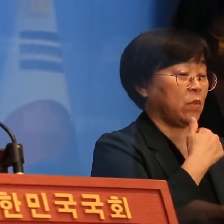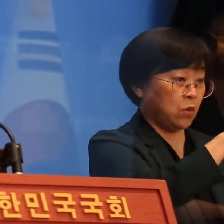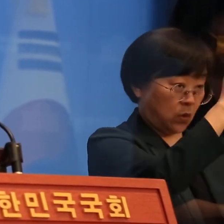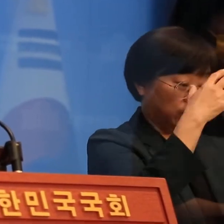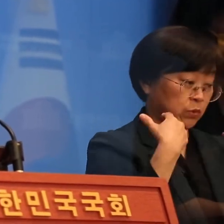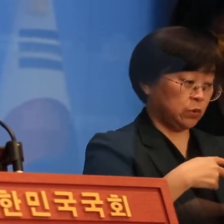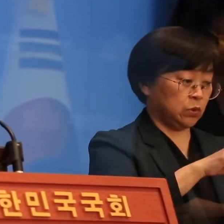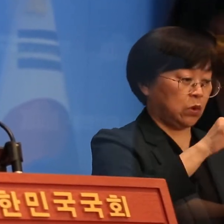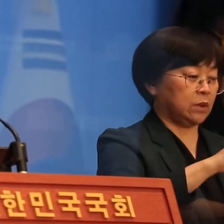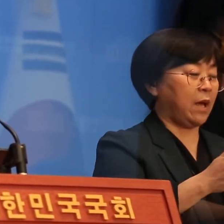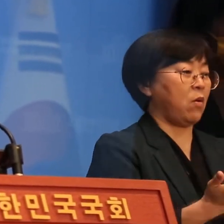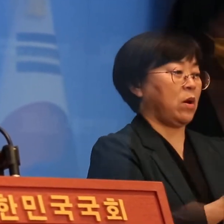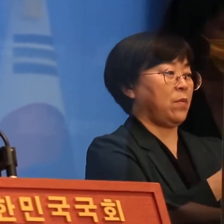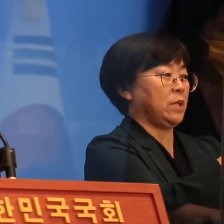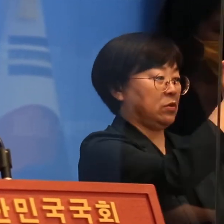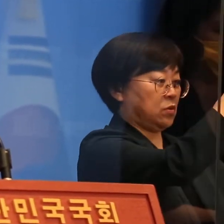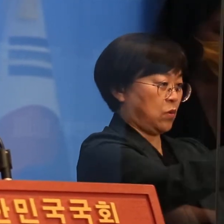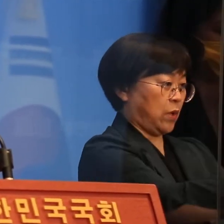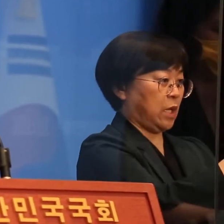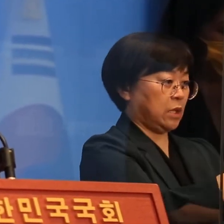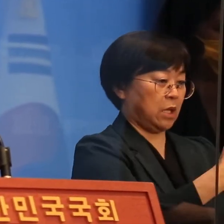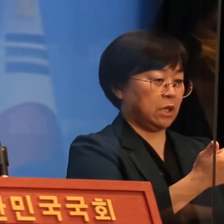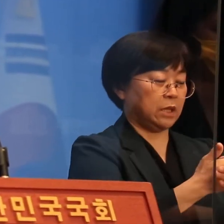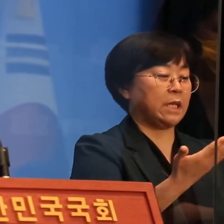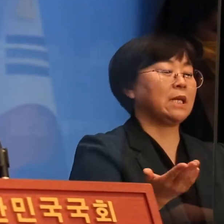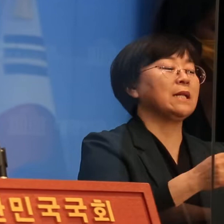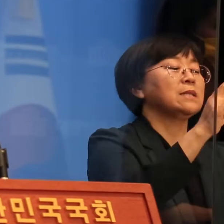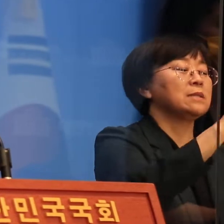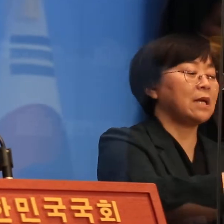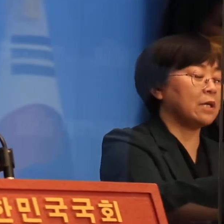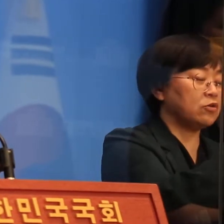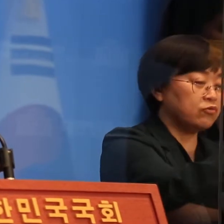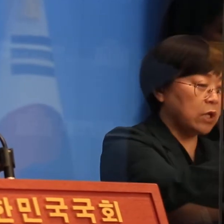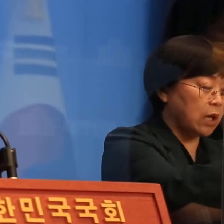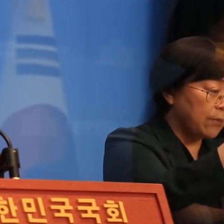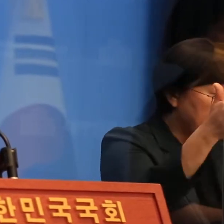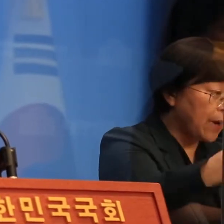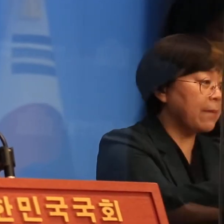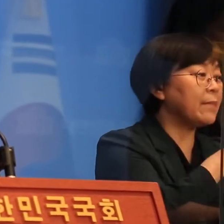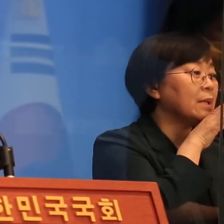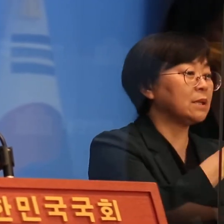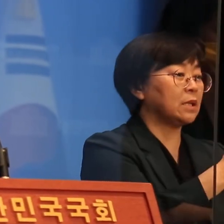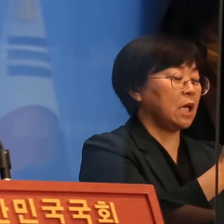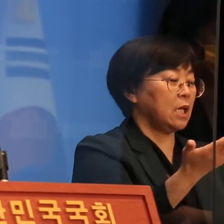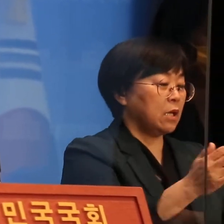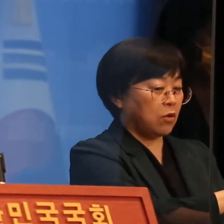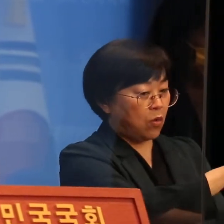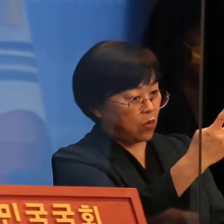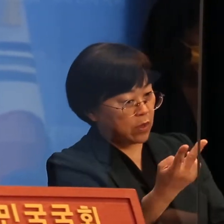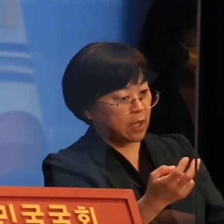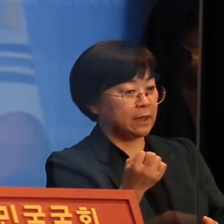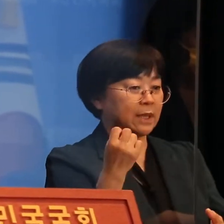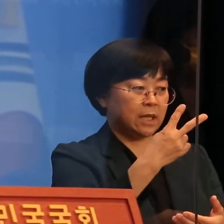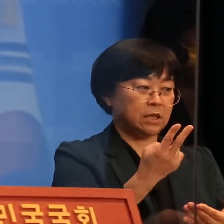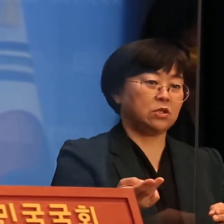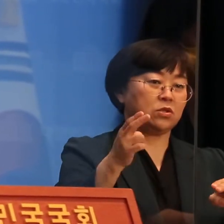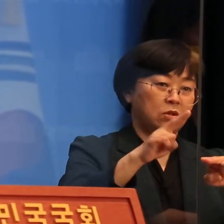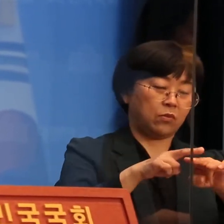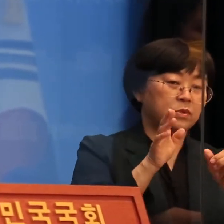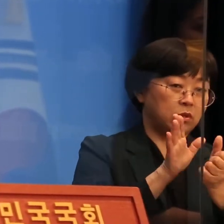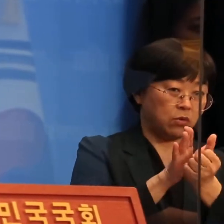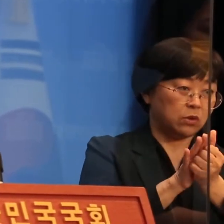정부는 석탄화력 발전소 폐쇄에 따른 대규모 일자리 감소를 예측하면서도 직무전환 교육과 재취업 지원